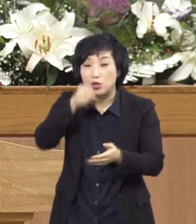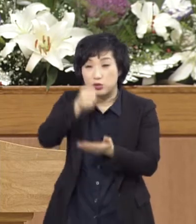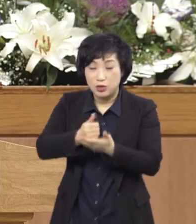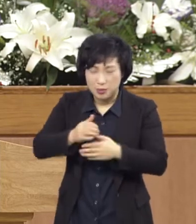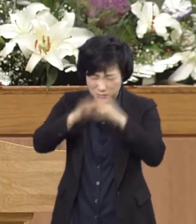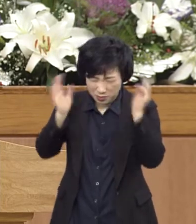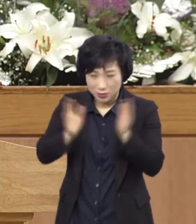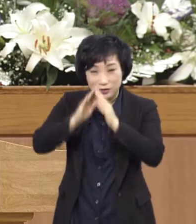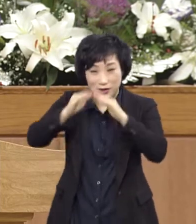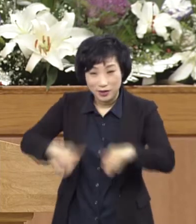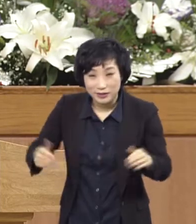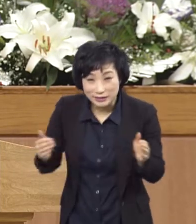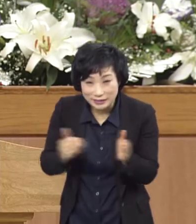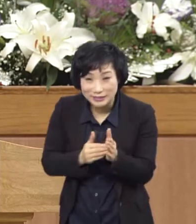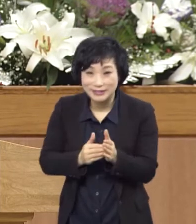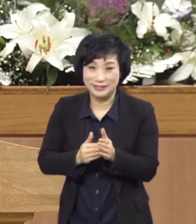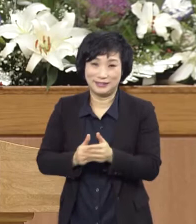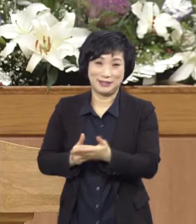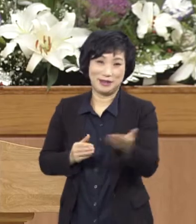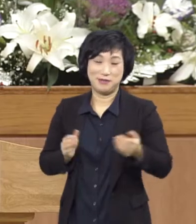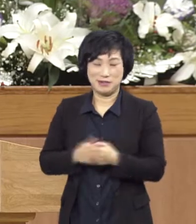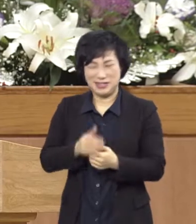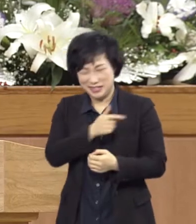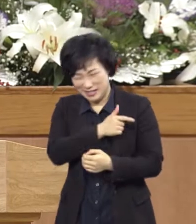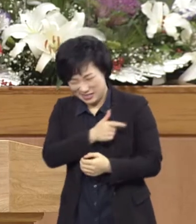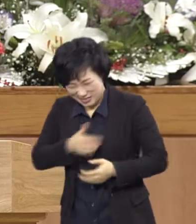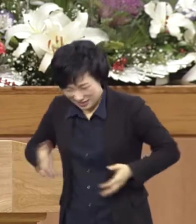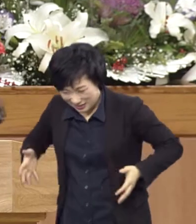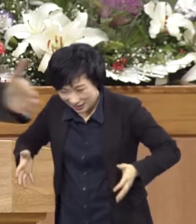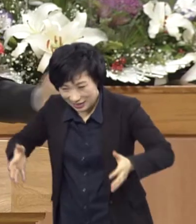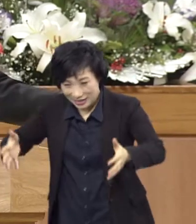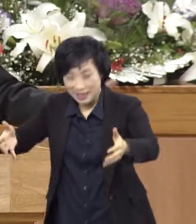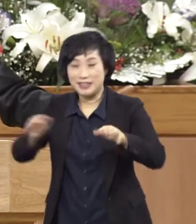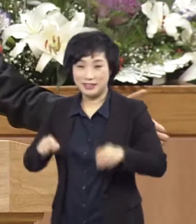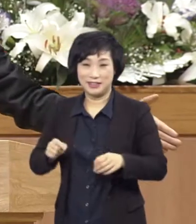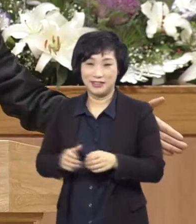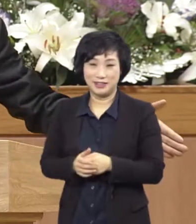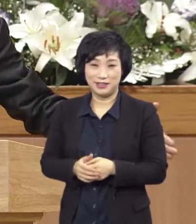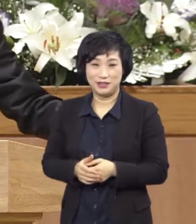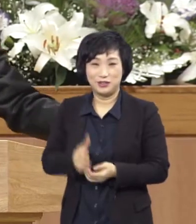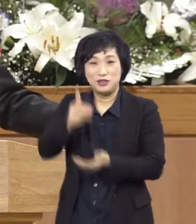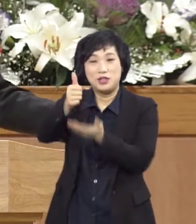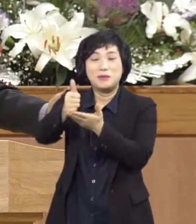담을 헐어버리고 대로를 여신 주님이 길이라 이 말이오.